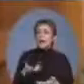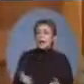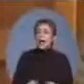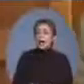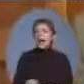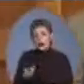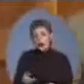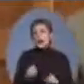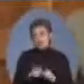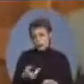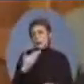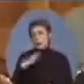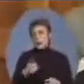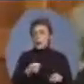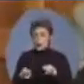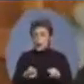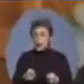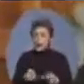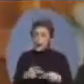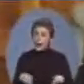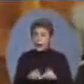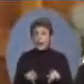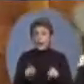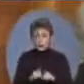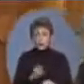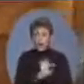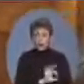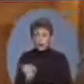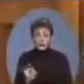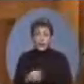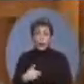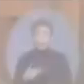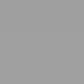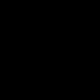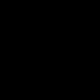de gérer notre pays et cette fédération? L'honorable ministre.